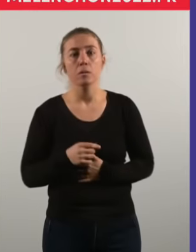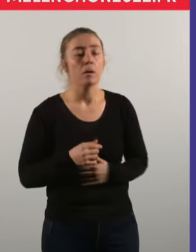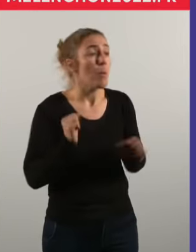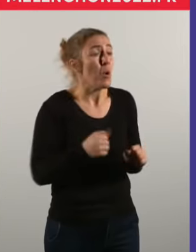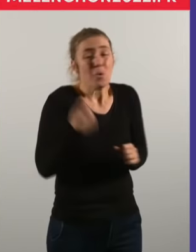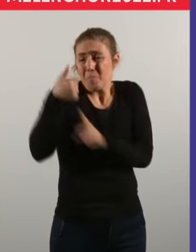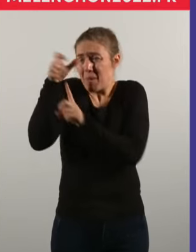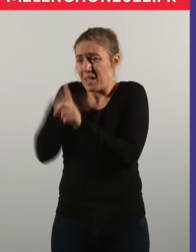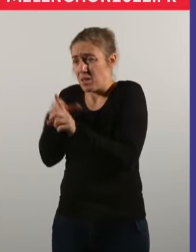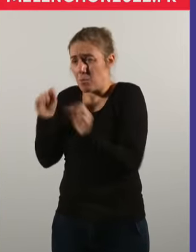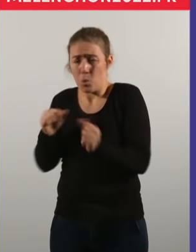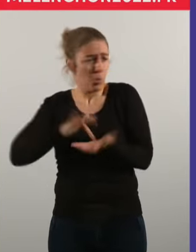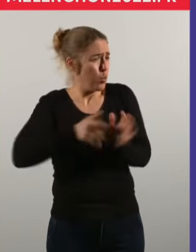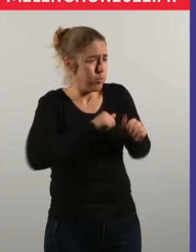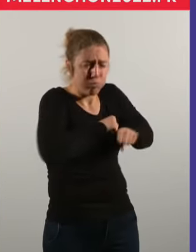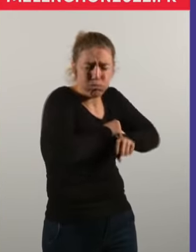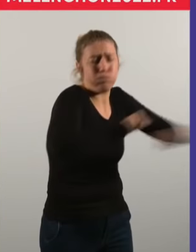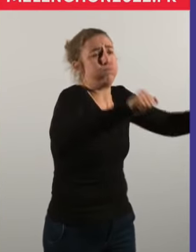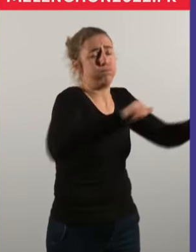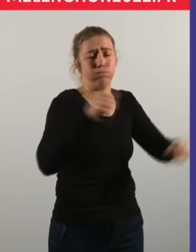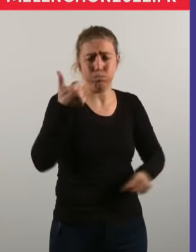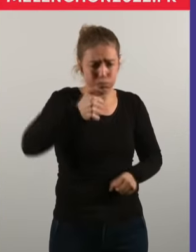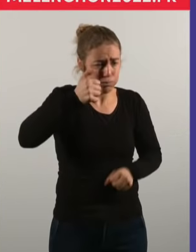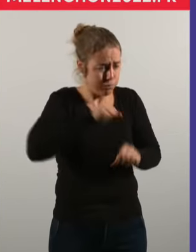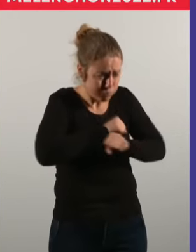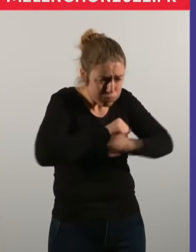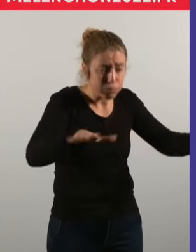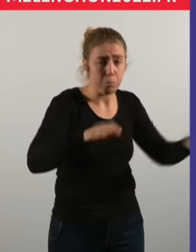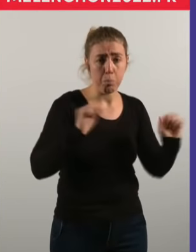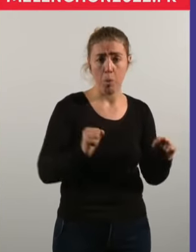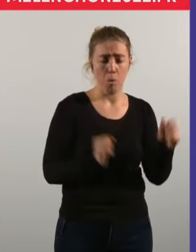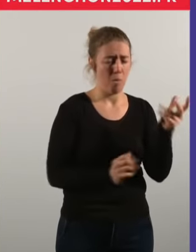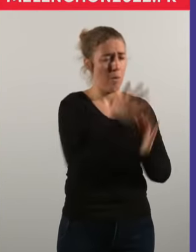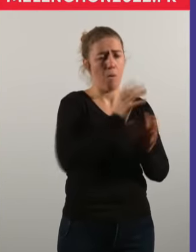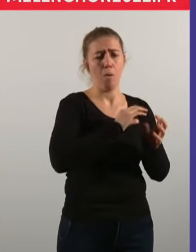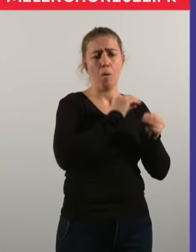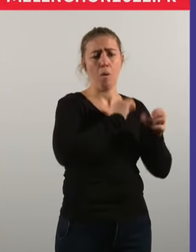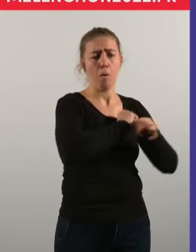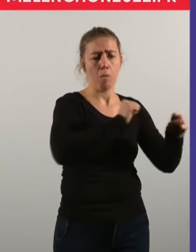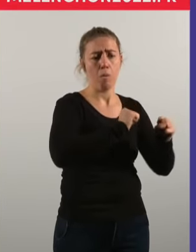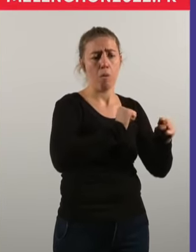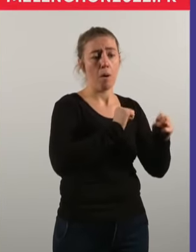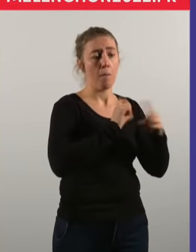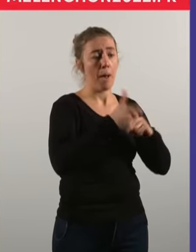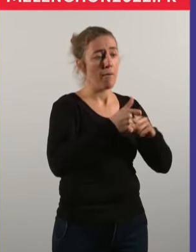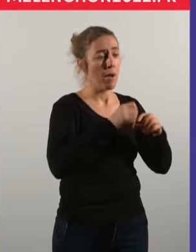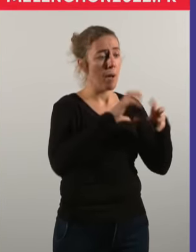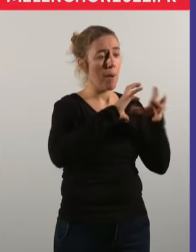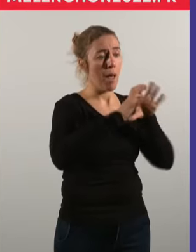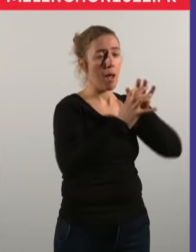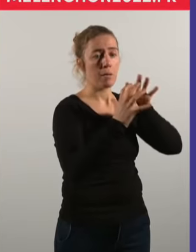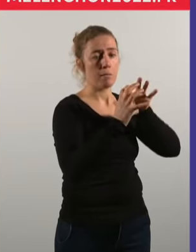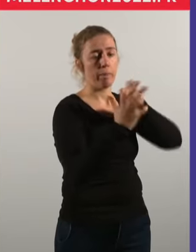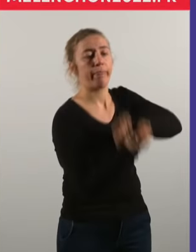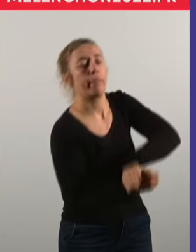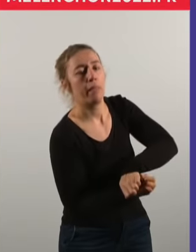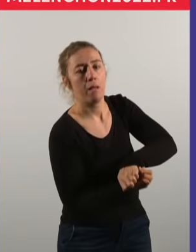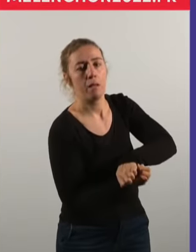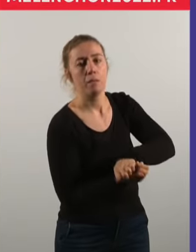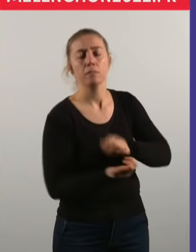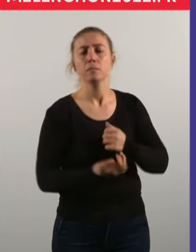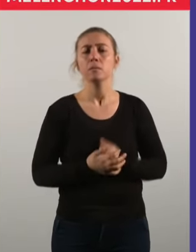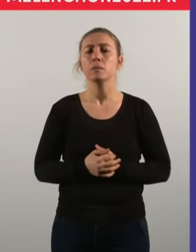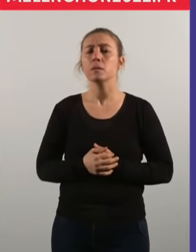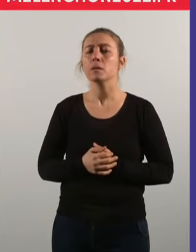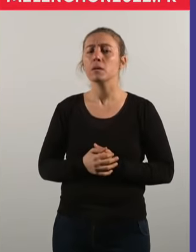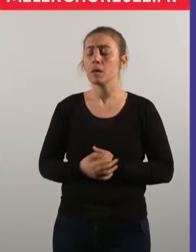peut mettre le feu à la plaine. Une seule personne peut déclencher le feu mortel après lequel il n'y aura plus de planète. Et c'est le devoir de